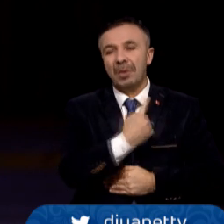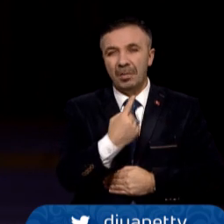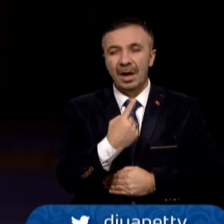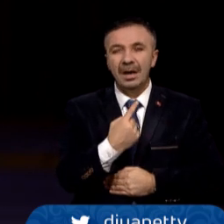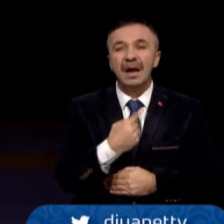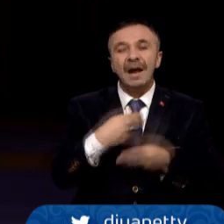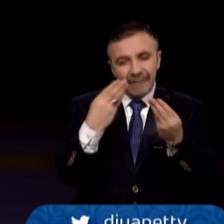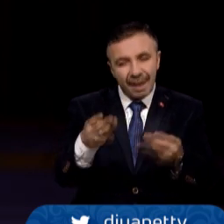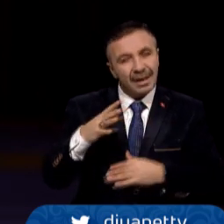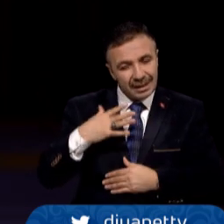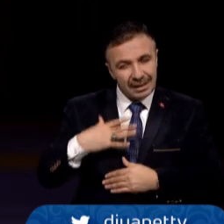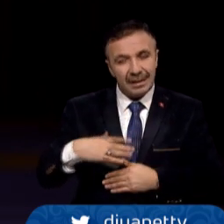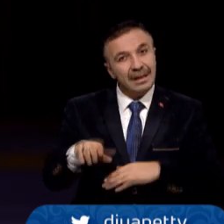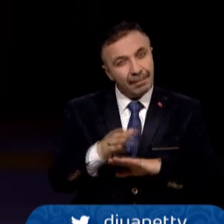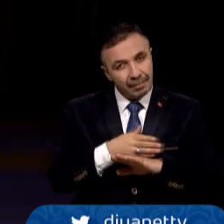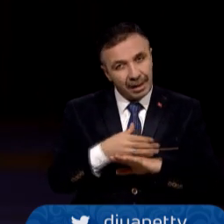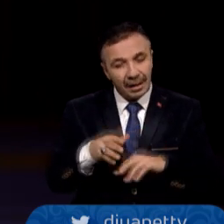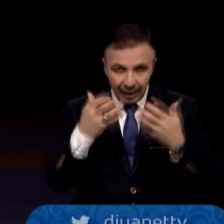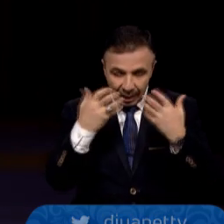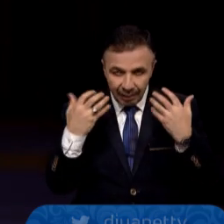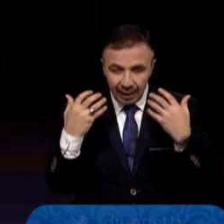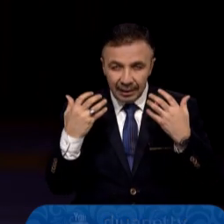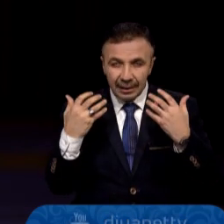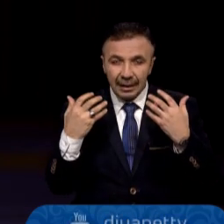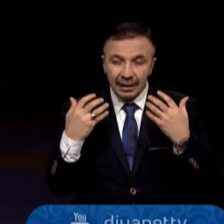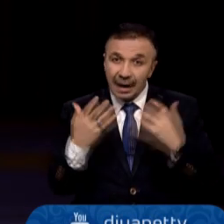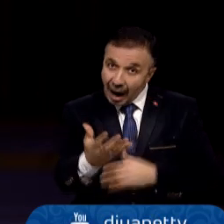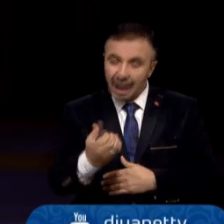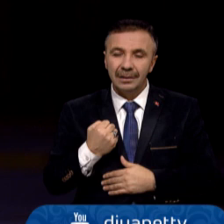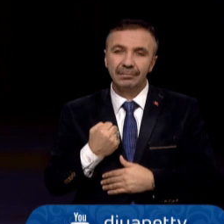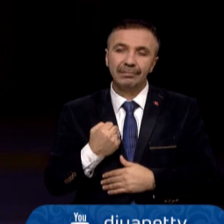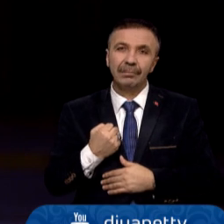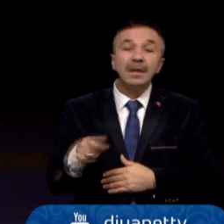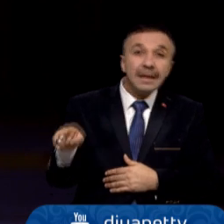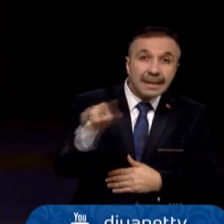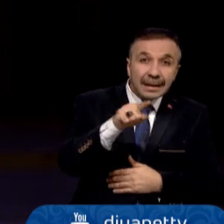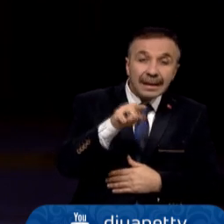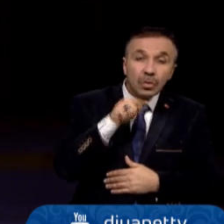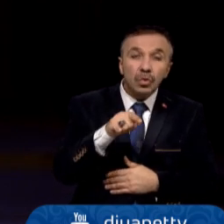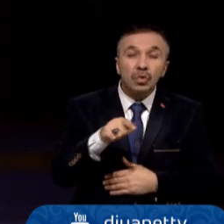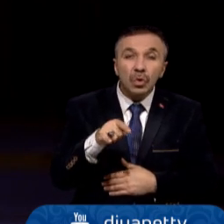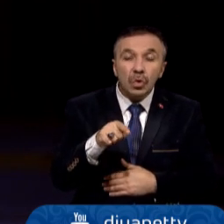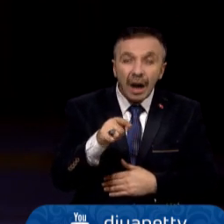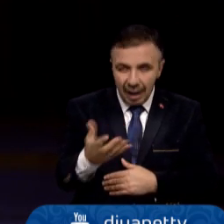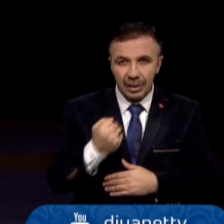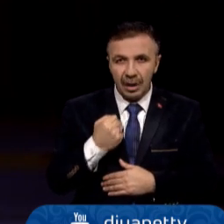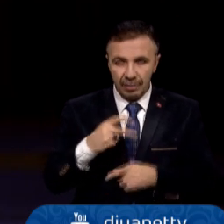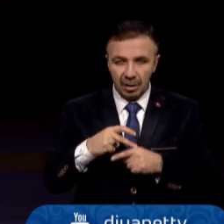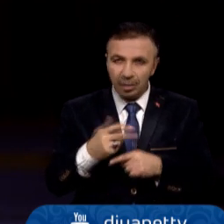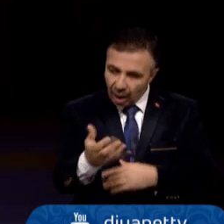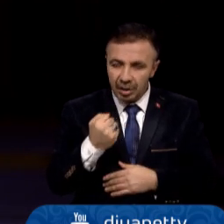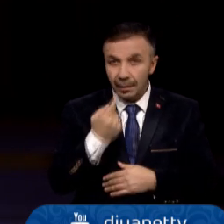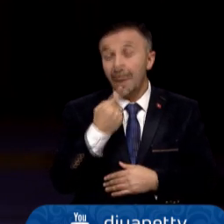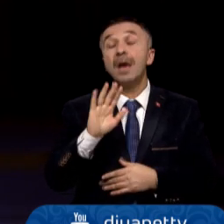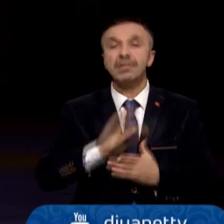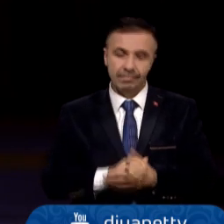normal vermek istedikleri hayvanları eşyaları Alın siz şunu alacağım şunu alacağım